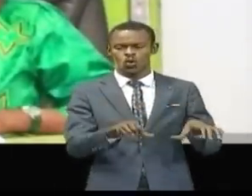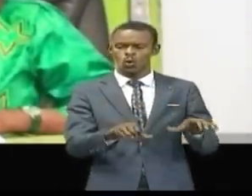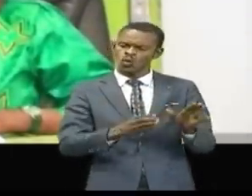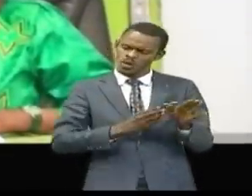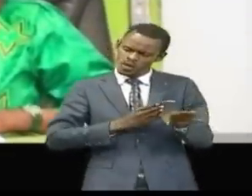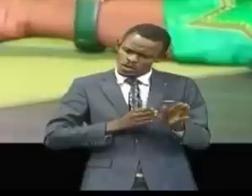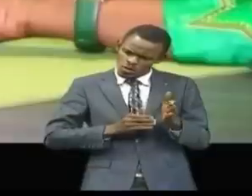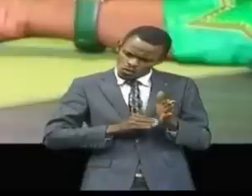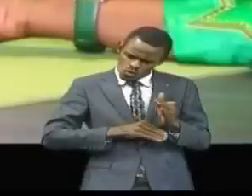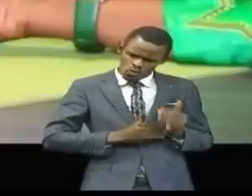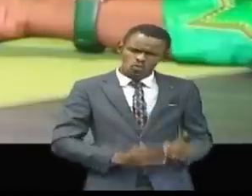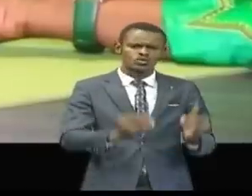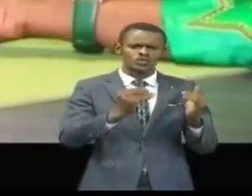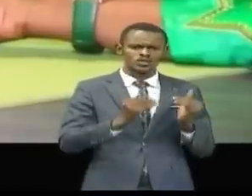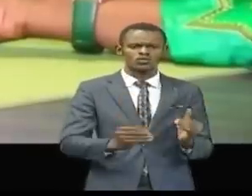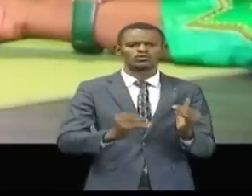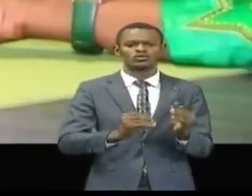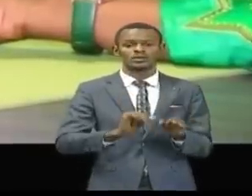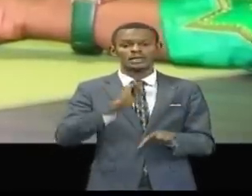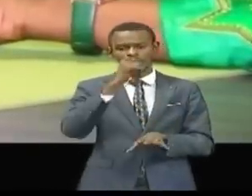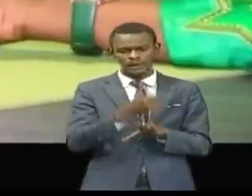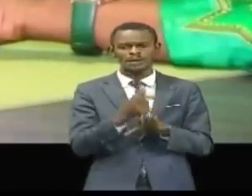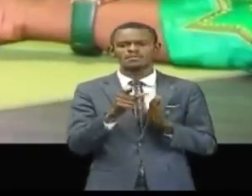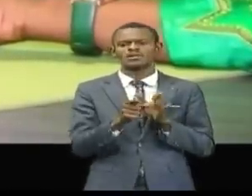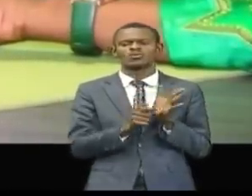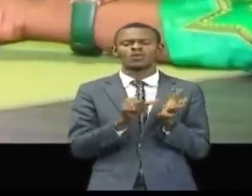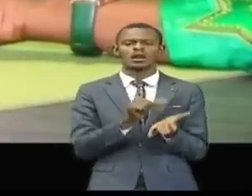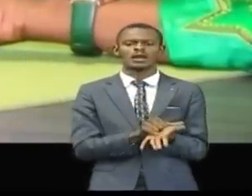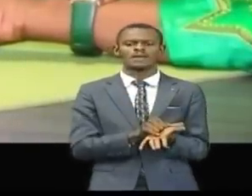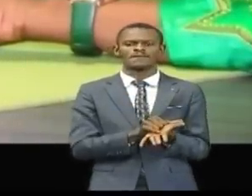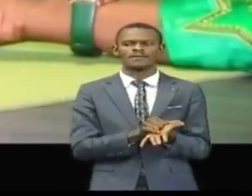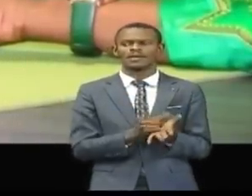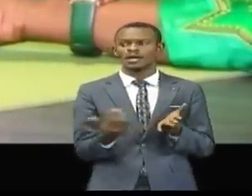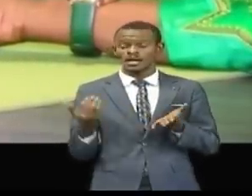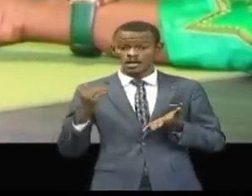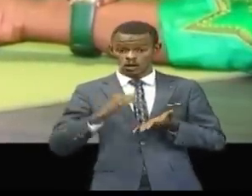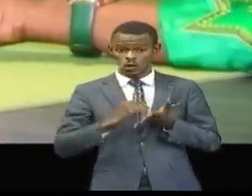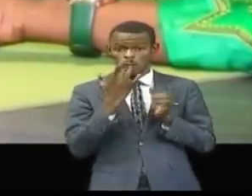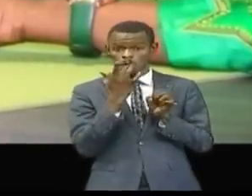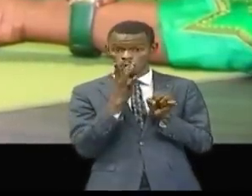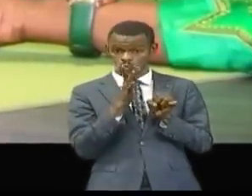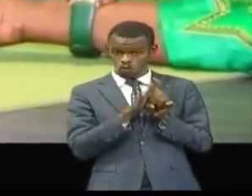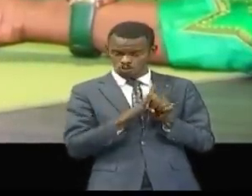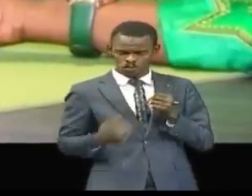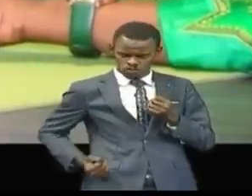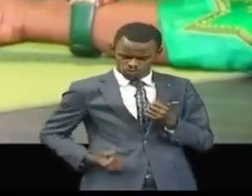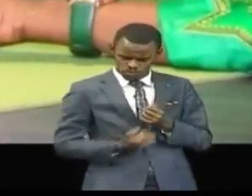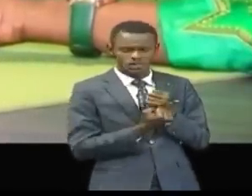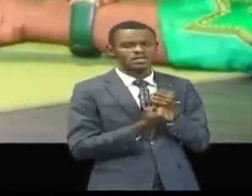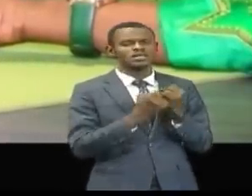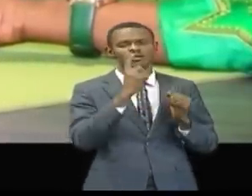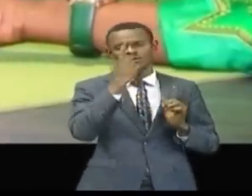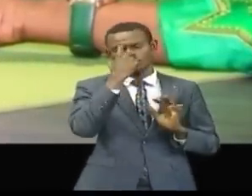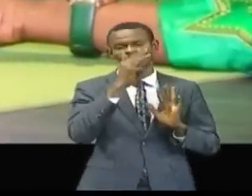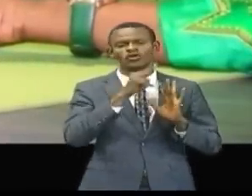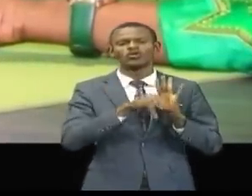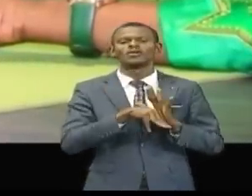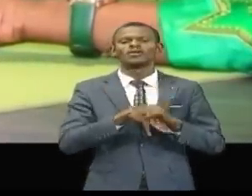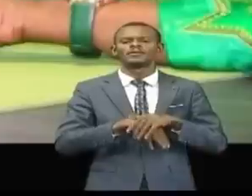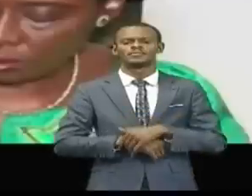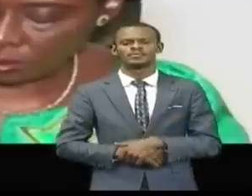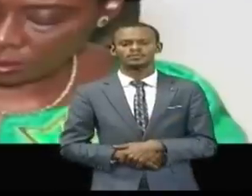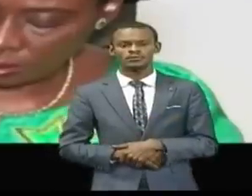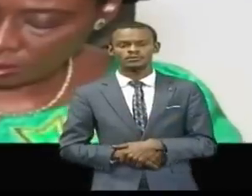sa disponibilité à apporter au gouvernement son assistance à cet égard.